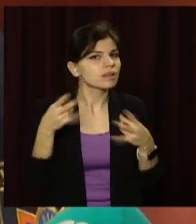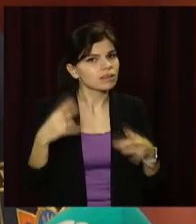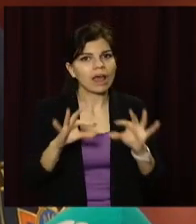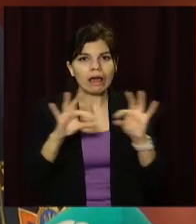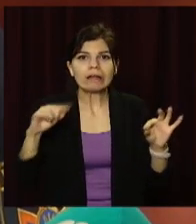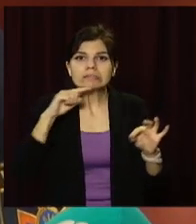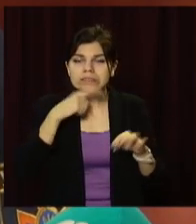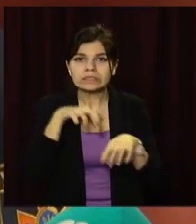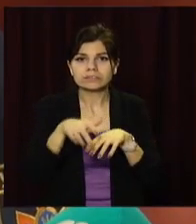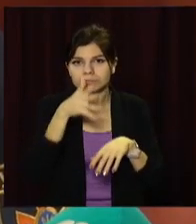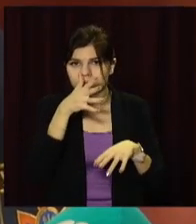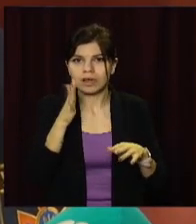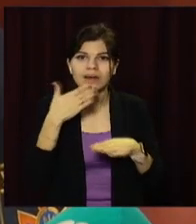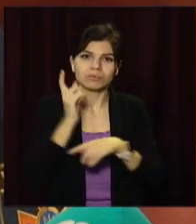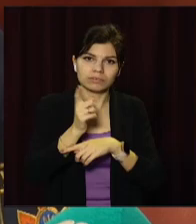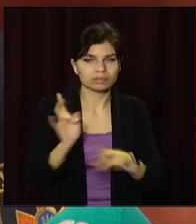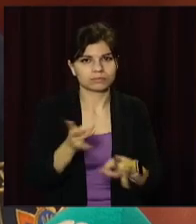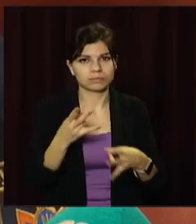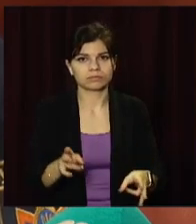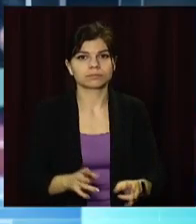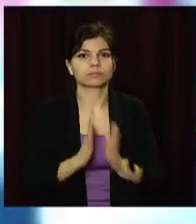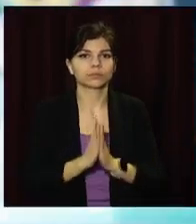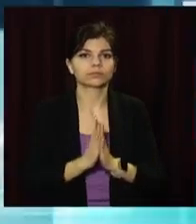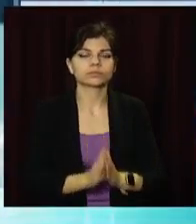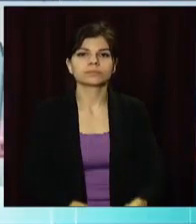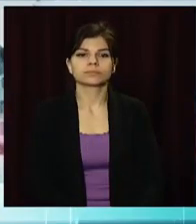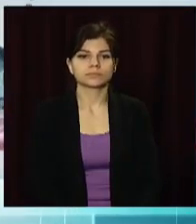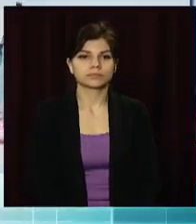вкрай обережними і не виходити на тонку кригу.